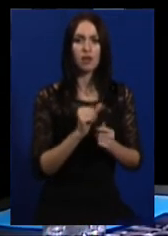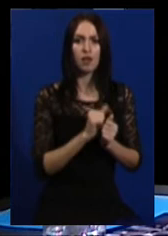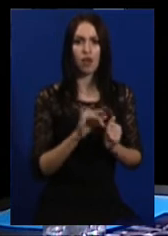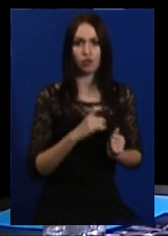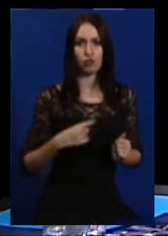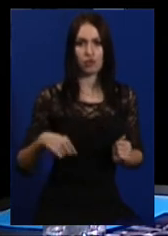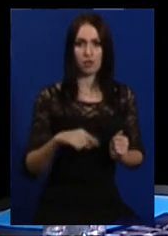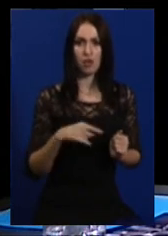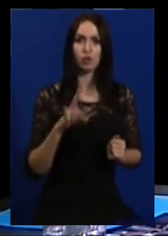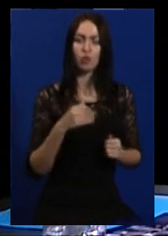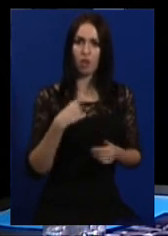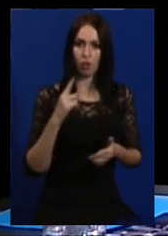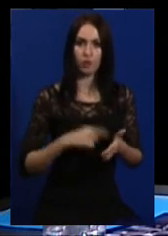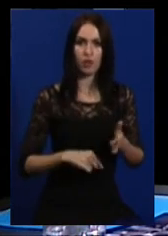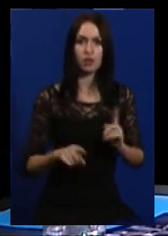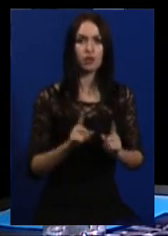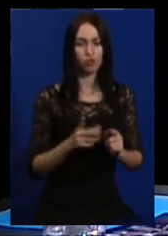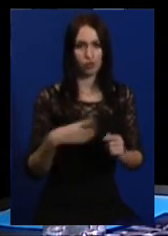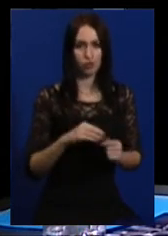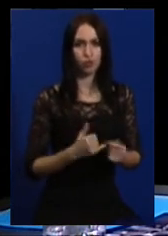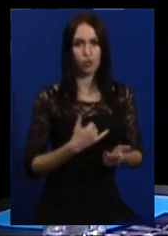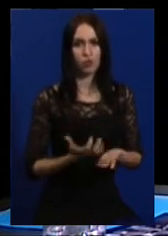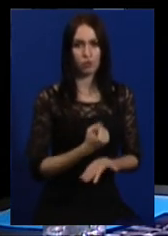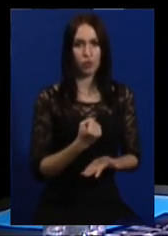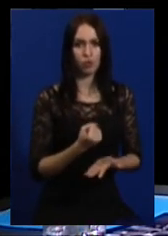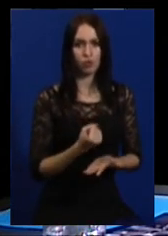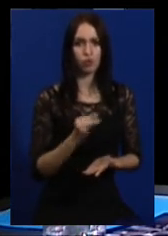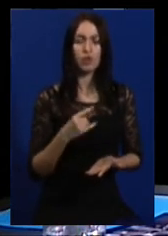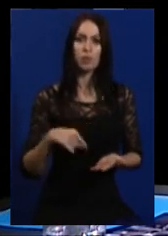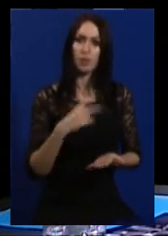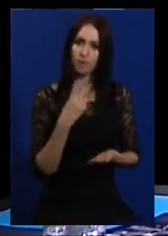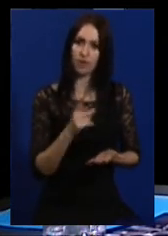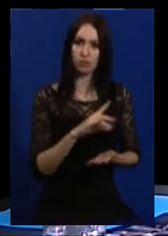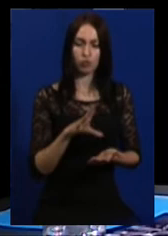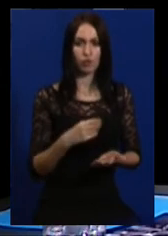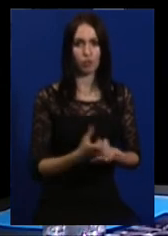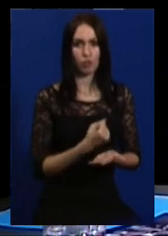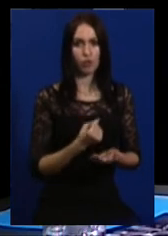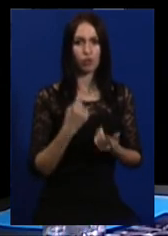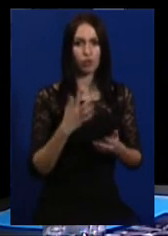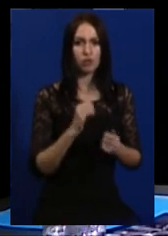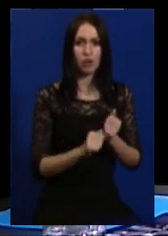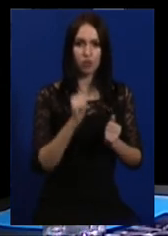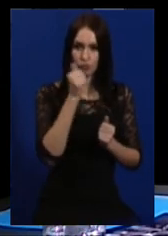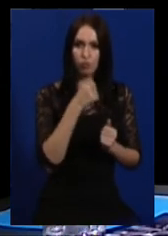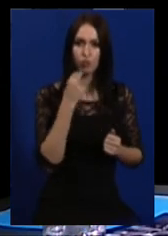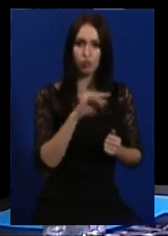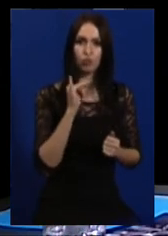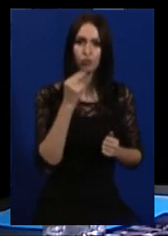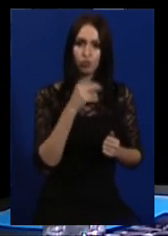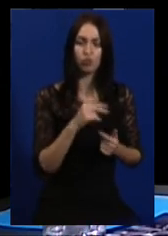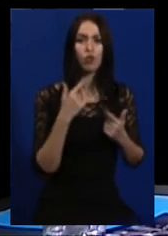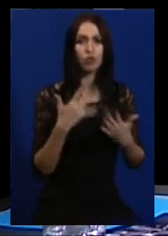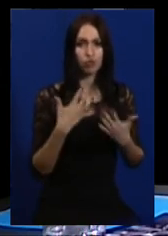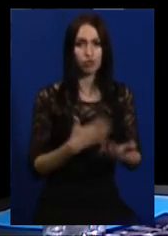но я уверена что все у нас получится и мы видим что все получается с каждым годом все лучше и лучше конечно же